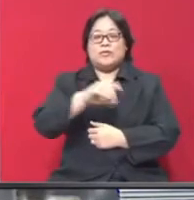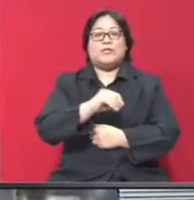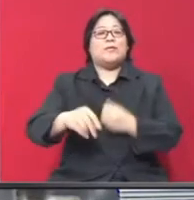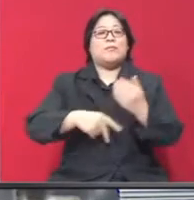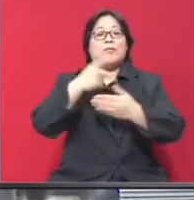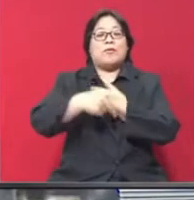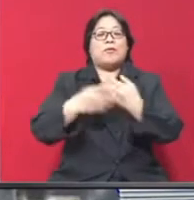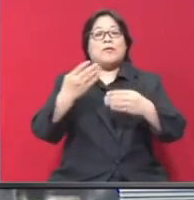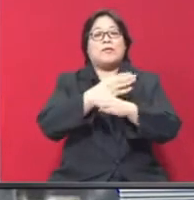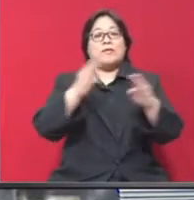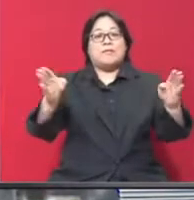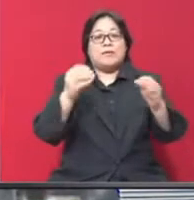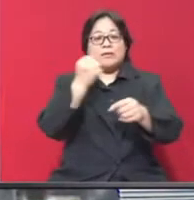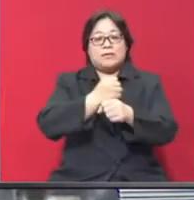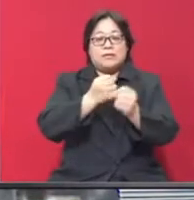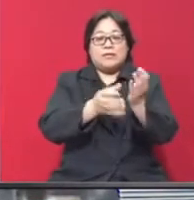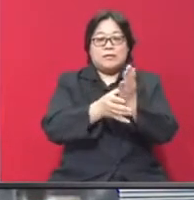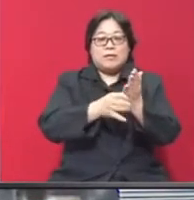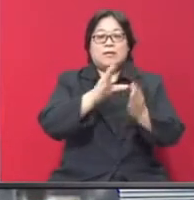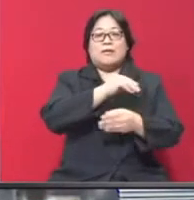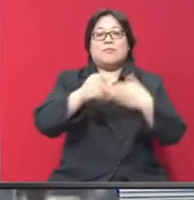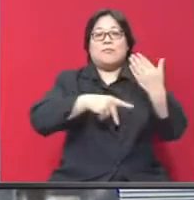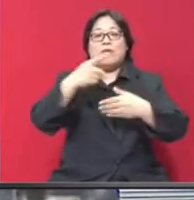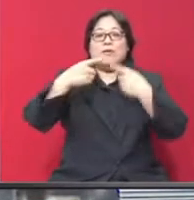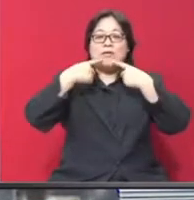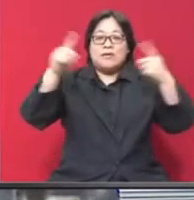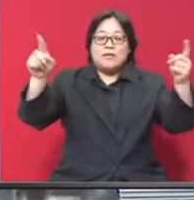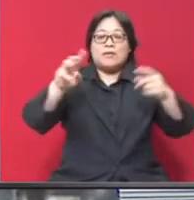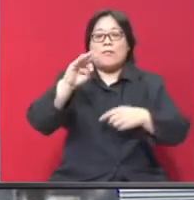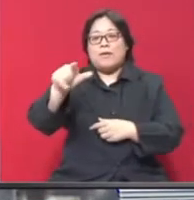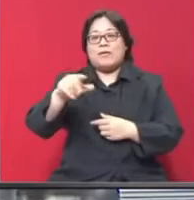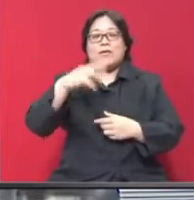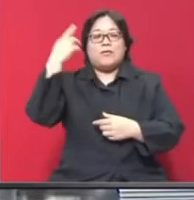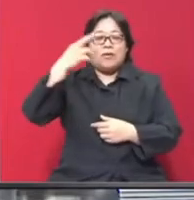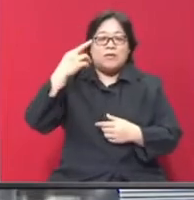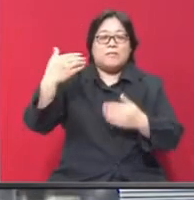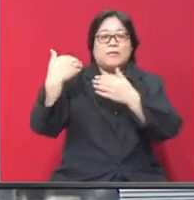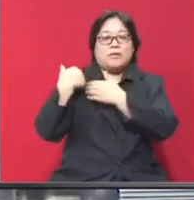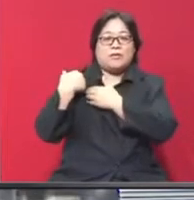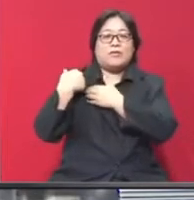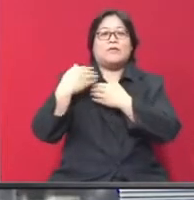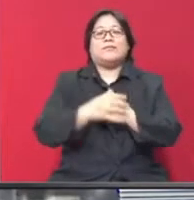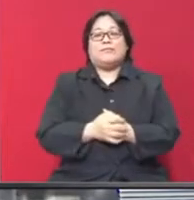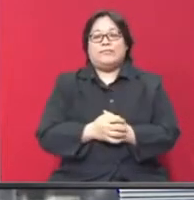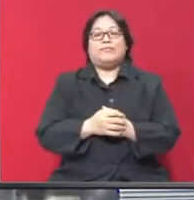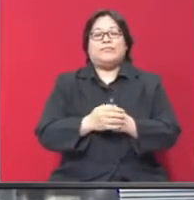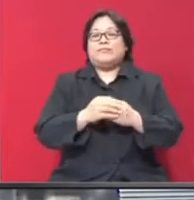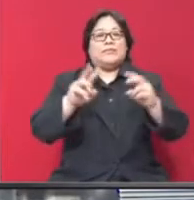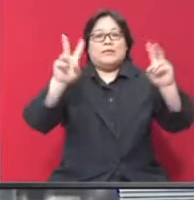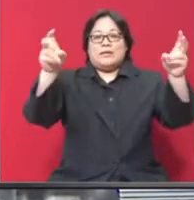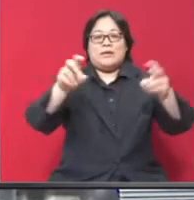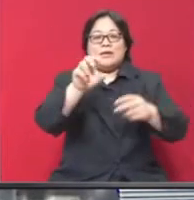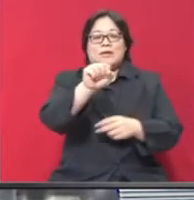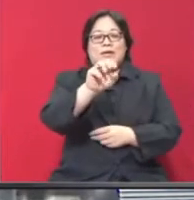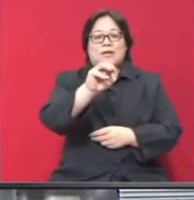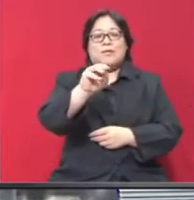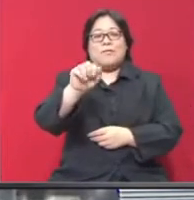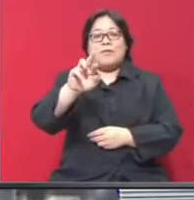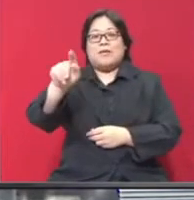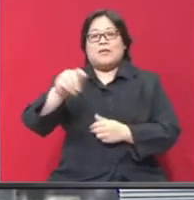bebas tekad dan program sukses matang aktivasi email tanggung jawab atau dilem Transmart